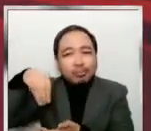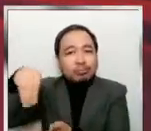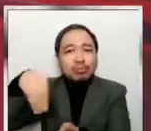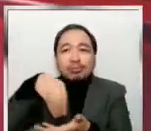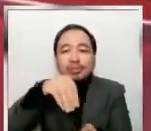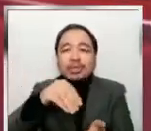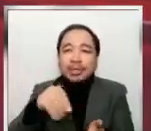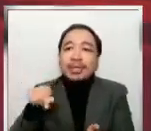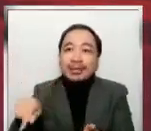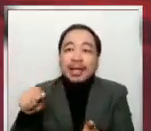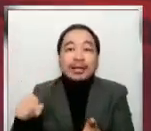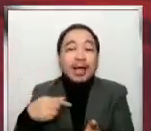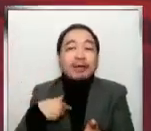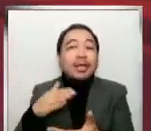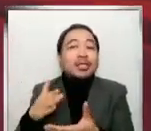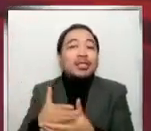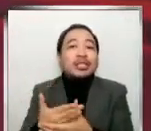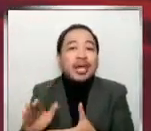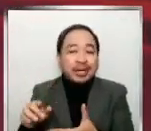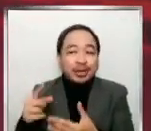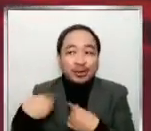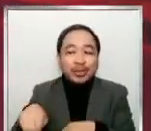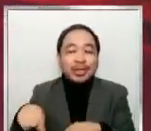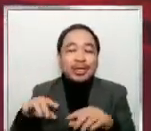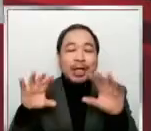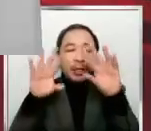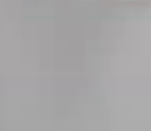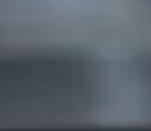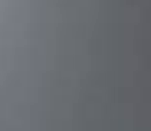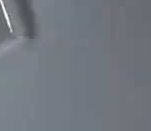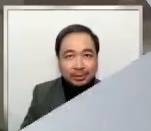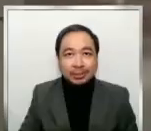araw mismo ng Kapaskuhan.